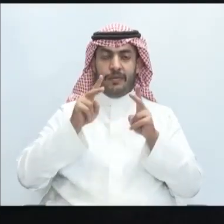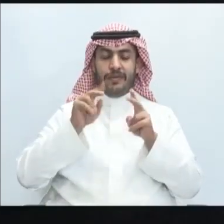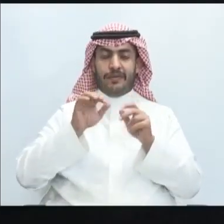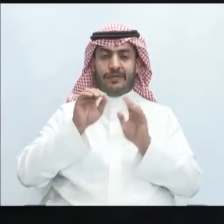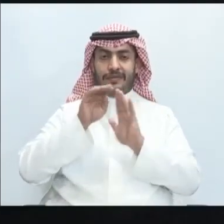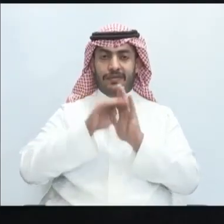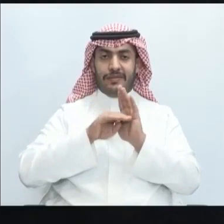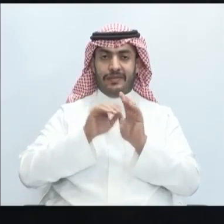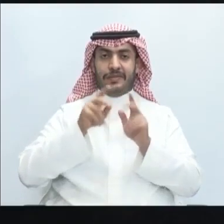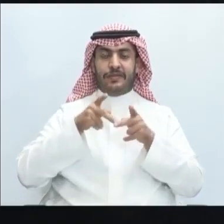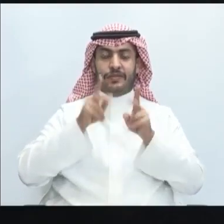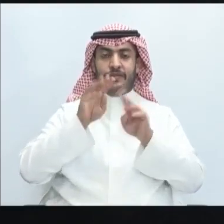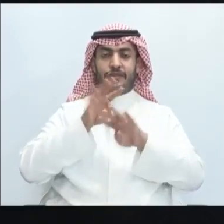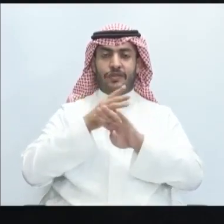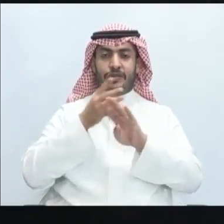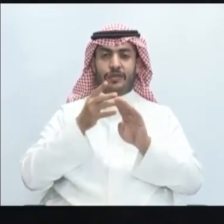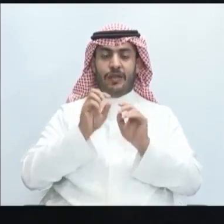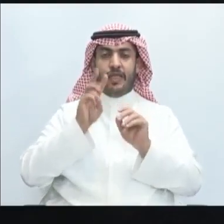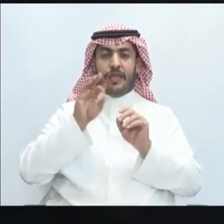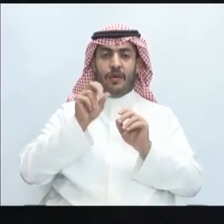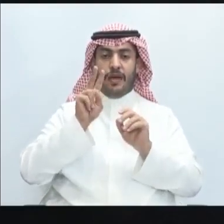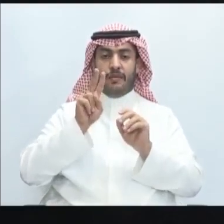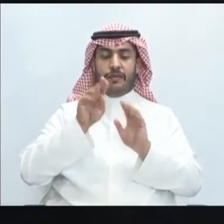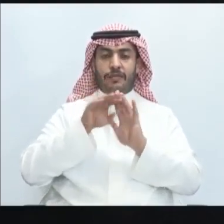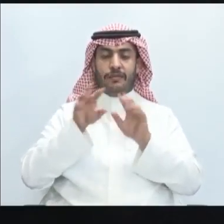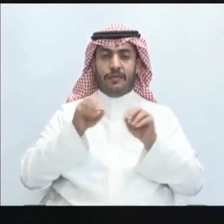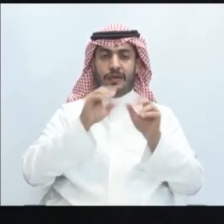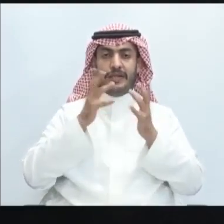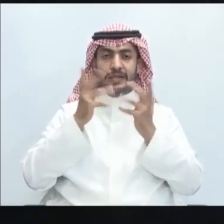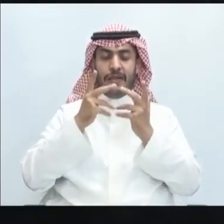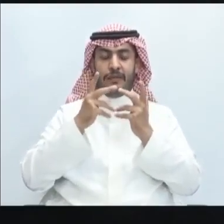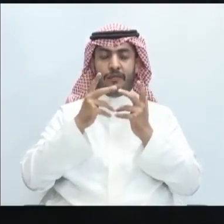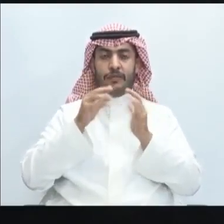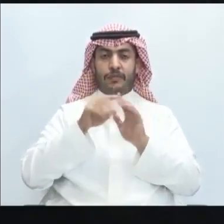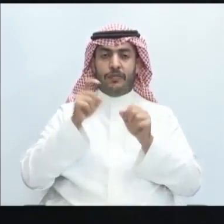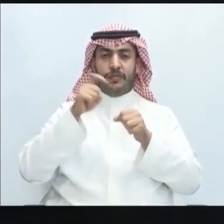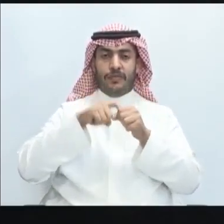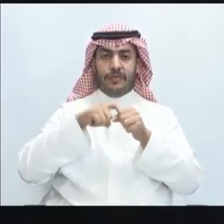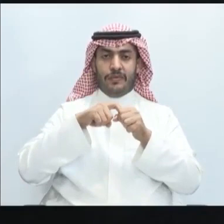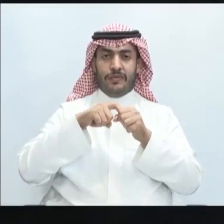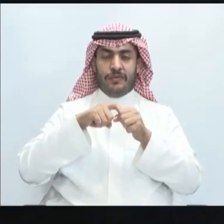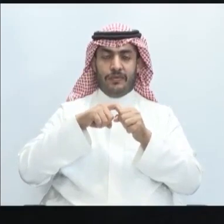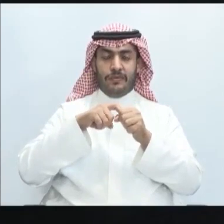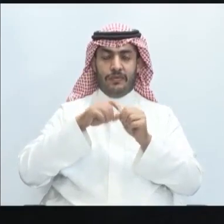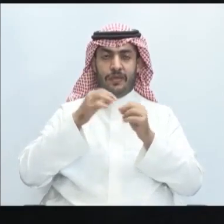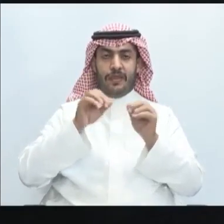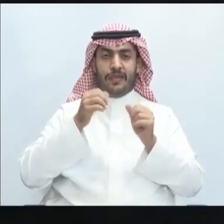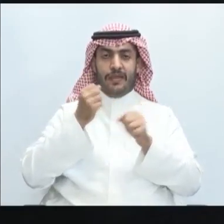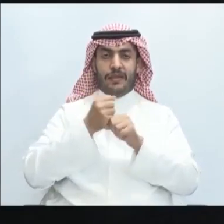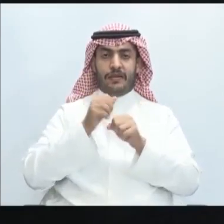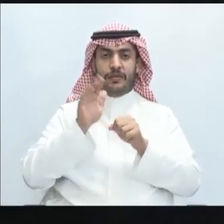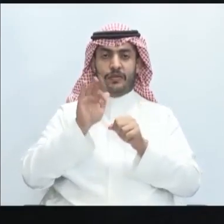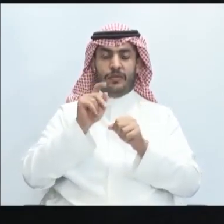باعداد او انشاء الجدول من خلال الثوابت ومن ثم سننتقل للعمليات الحسابيه وصولا الى تفعيل اداه